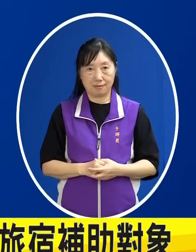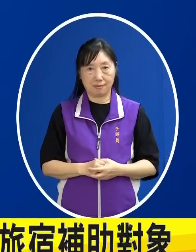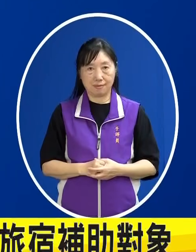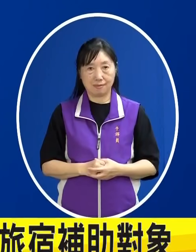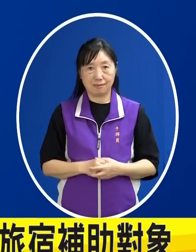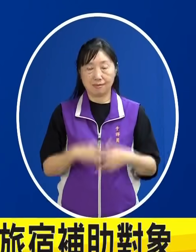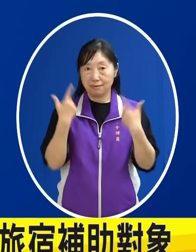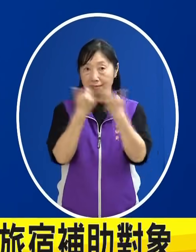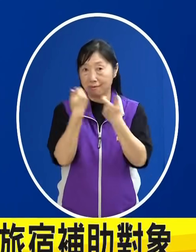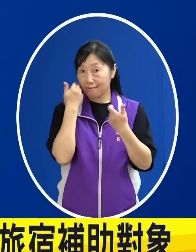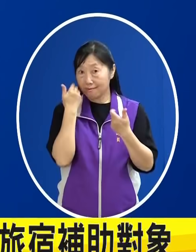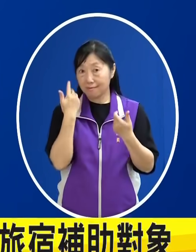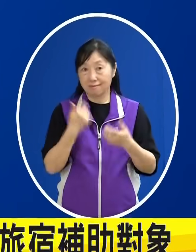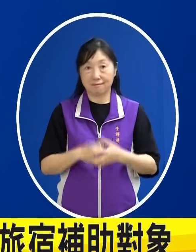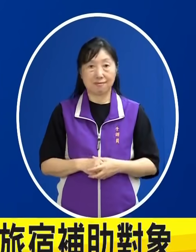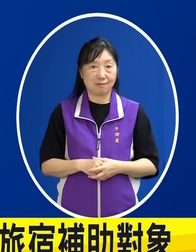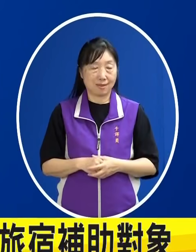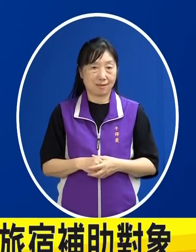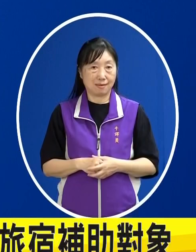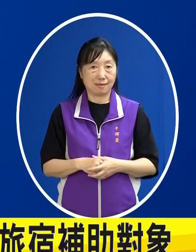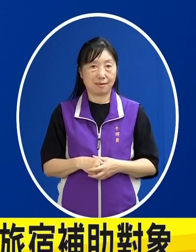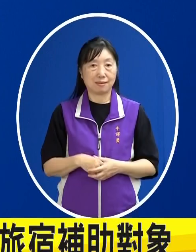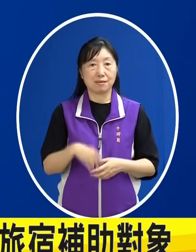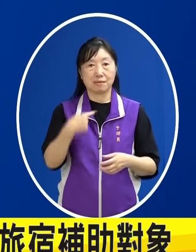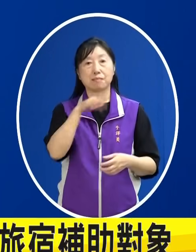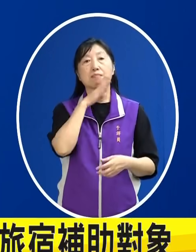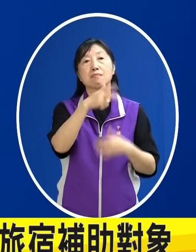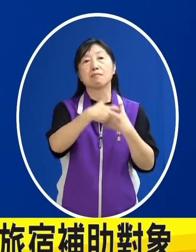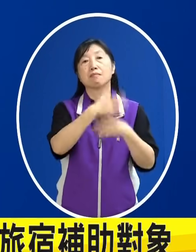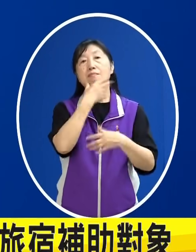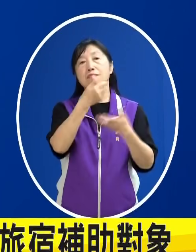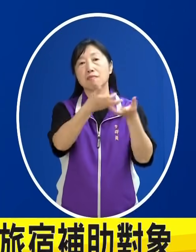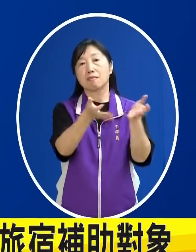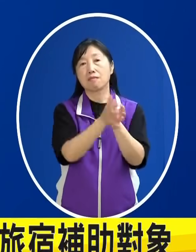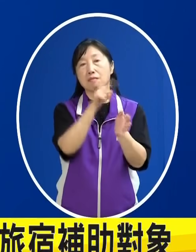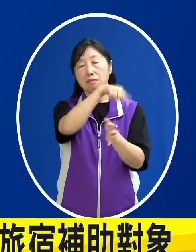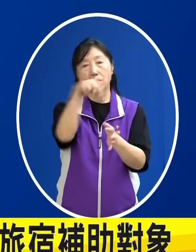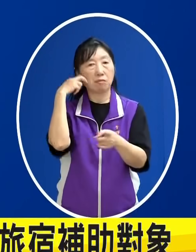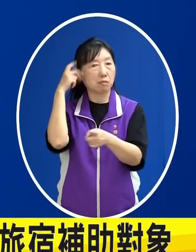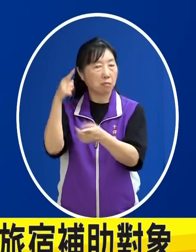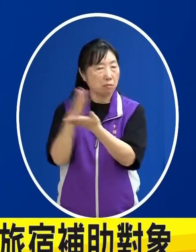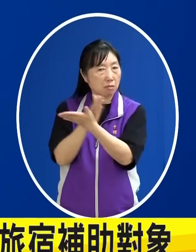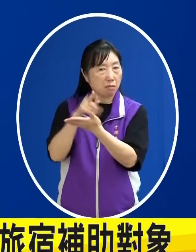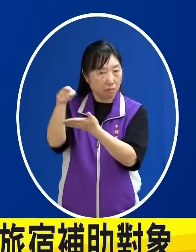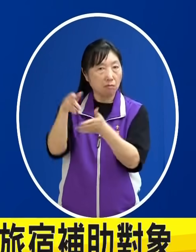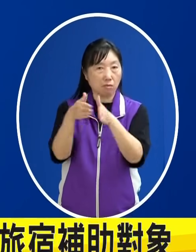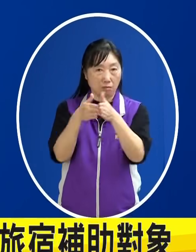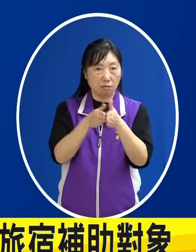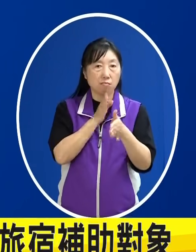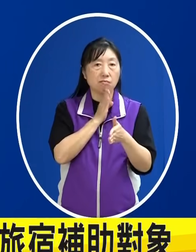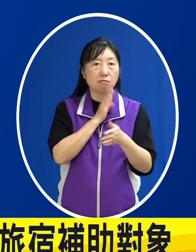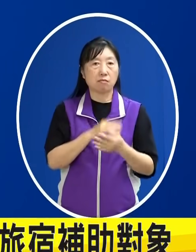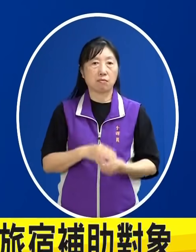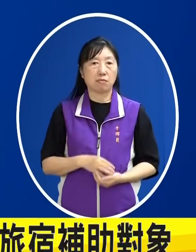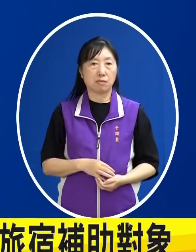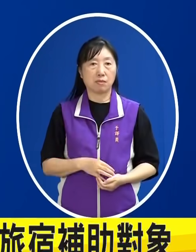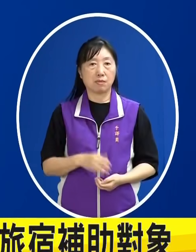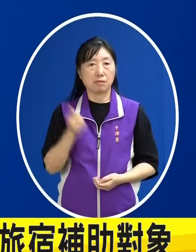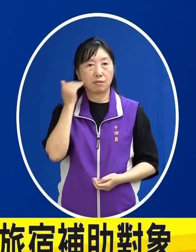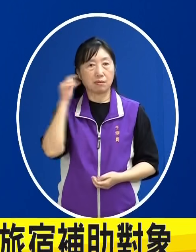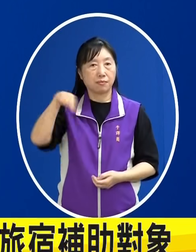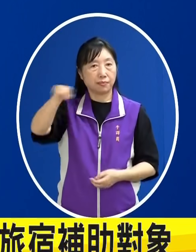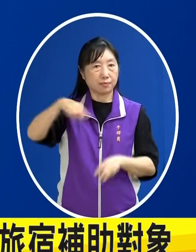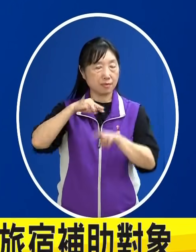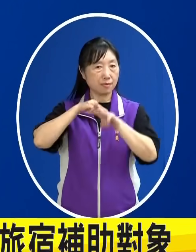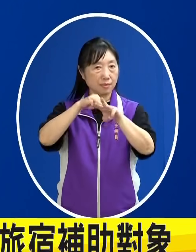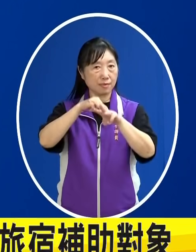象就是经过卫福部认定有需求的医师人员那只要出具这